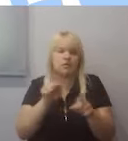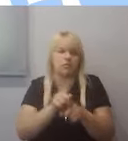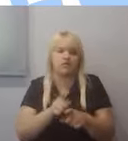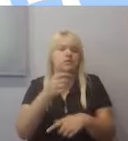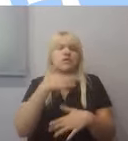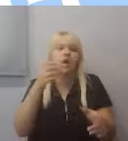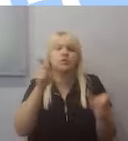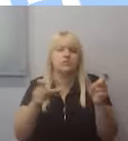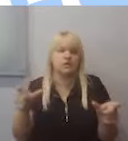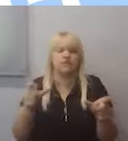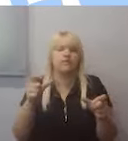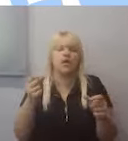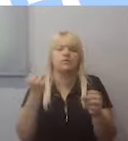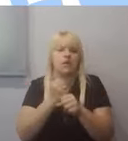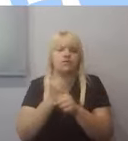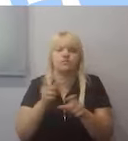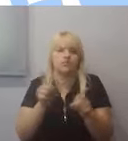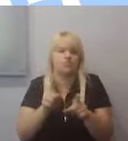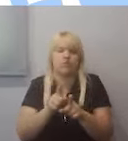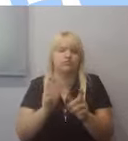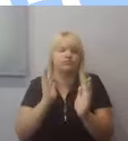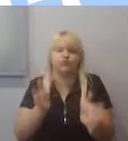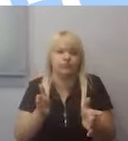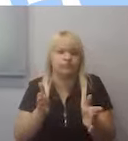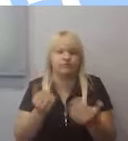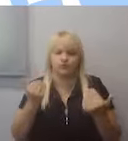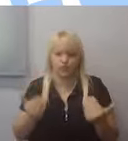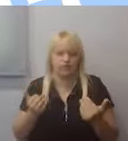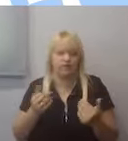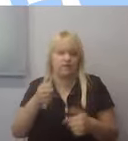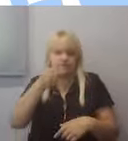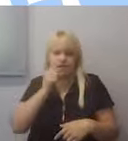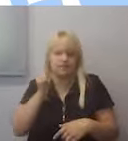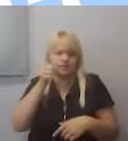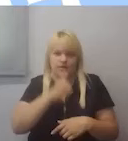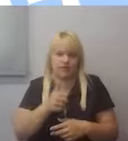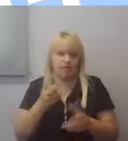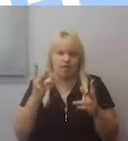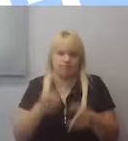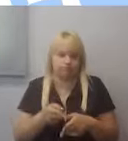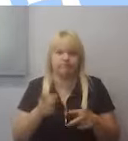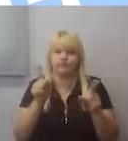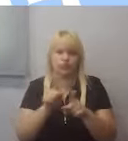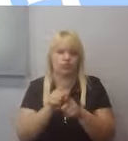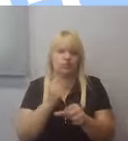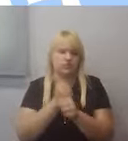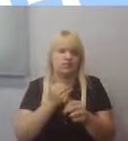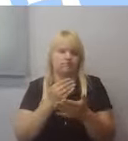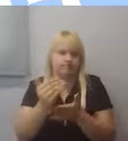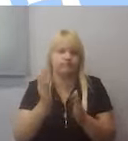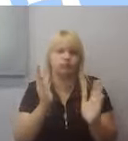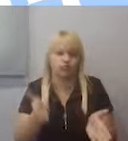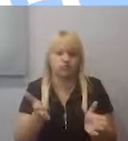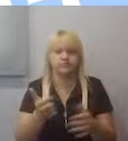darīt rīt jo virkne no tiem procesiem kam būs jāturpina strādāt ir saistīta ar